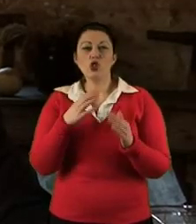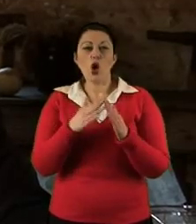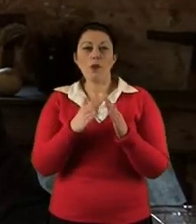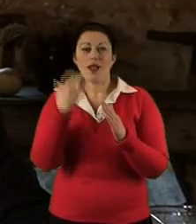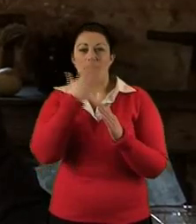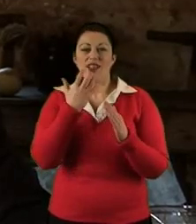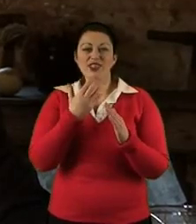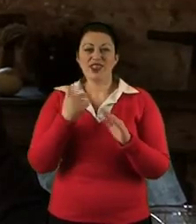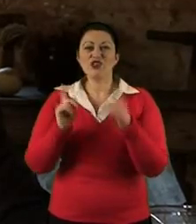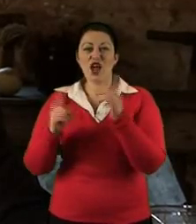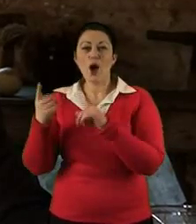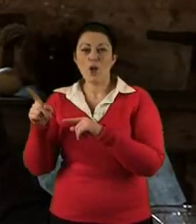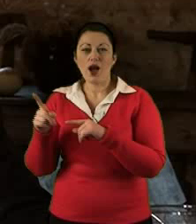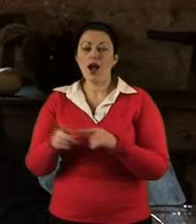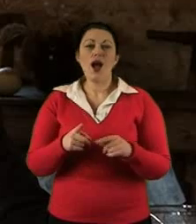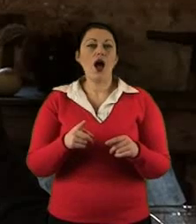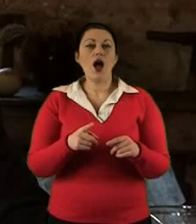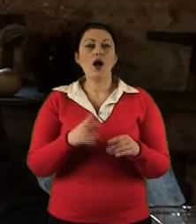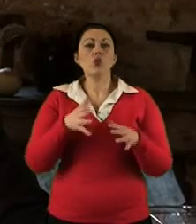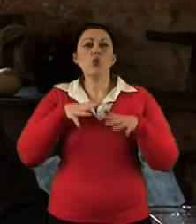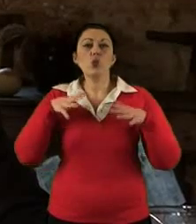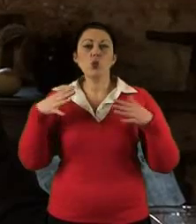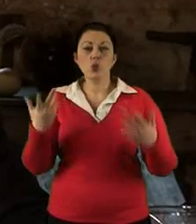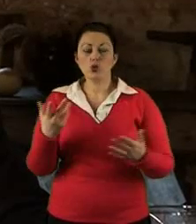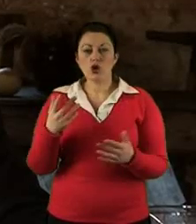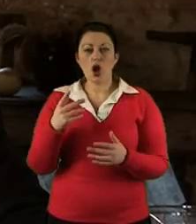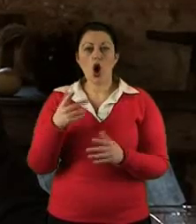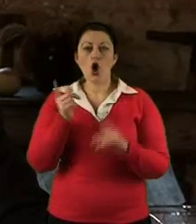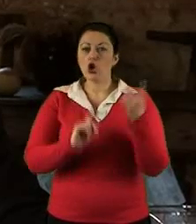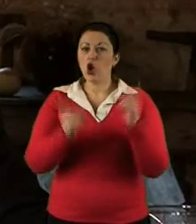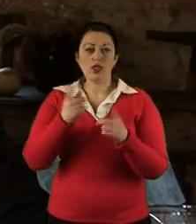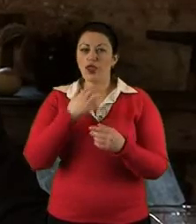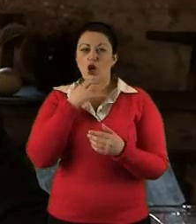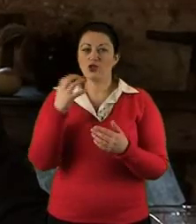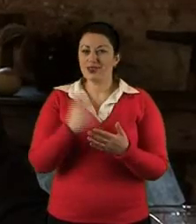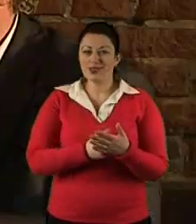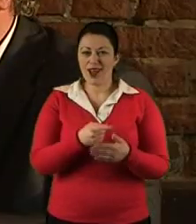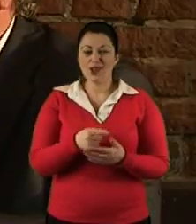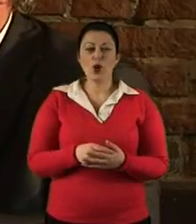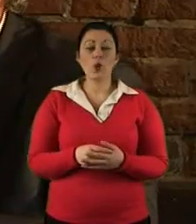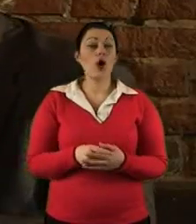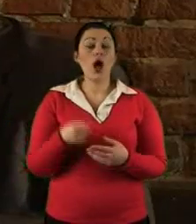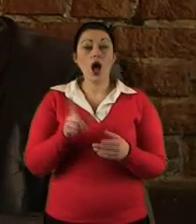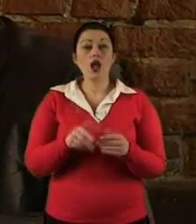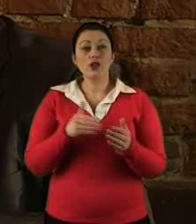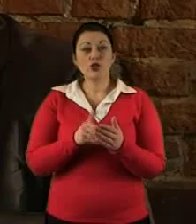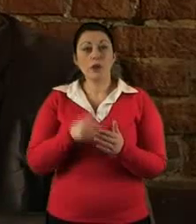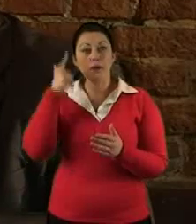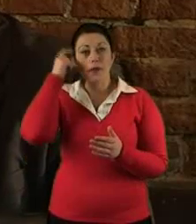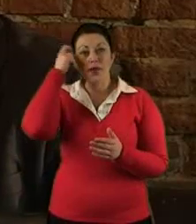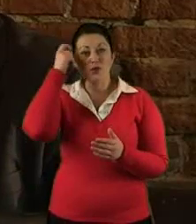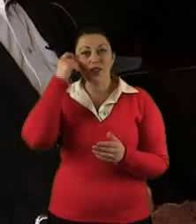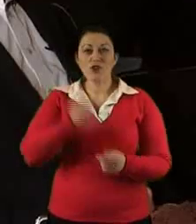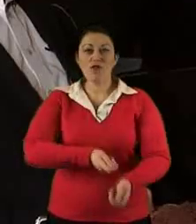działkowej, bo wiemy, że ogrodnictwo to już praktycznie nie korzysta z humusu, tylko inne technologie wchodzą. No i też pamiętajmy